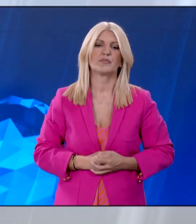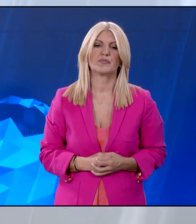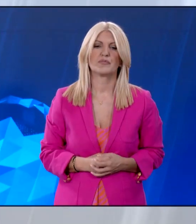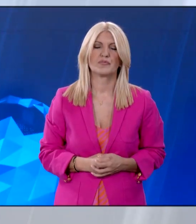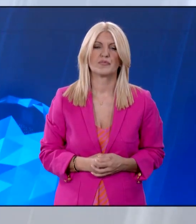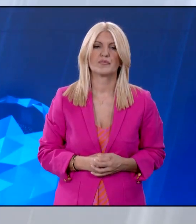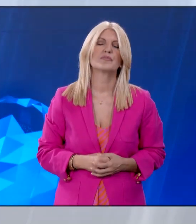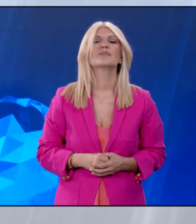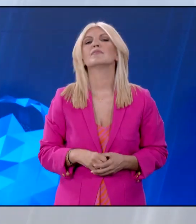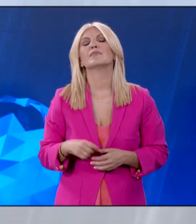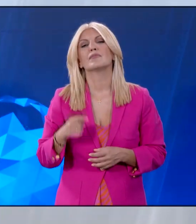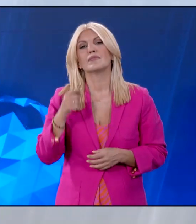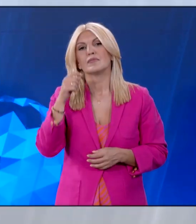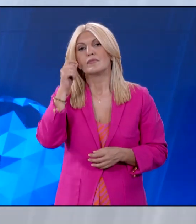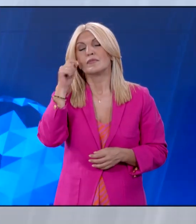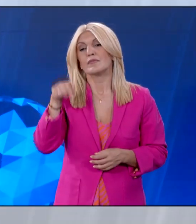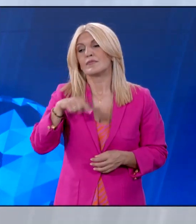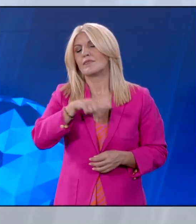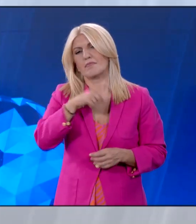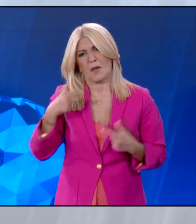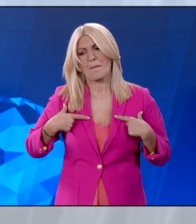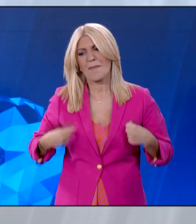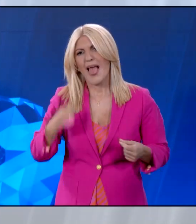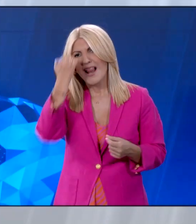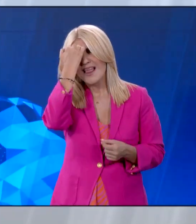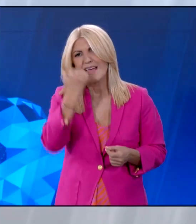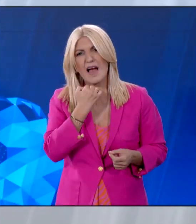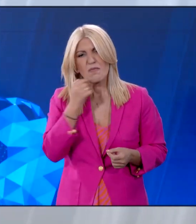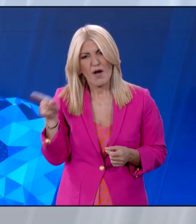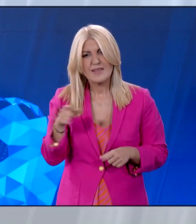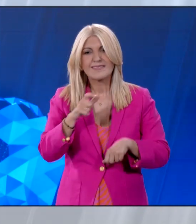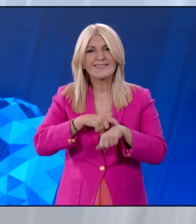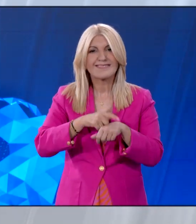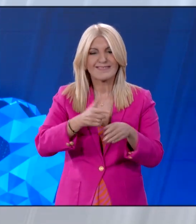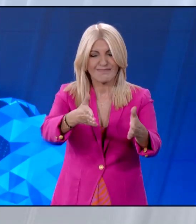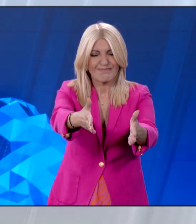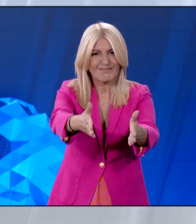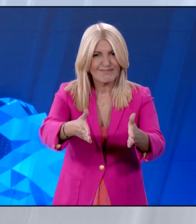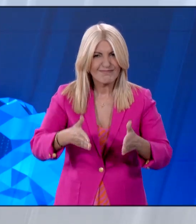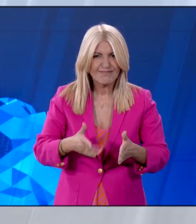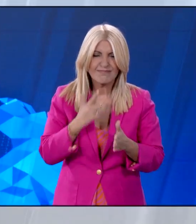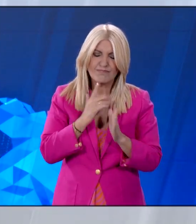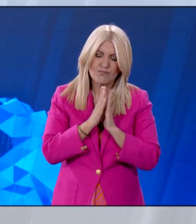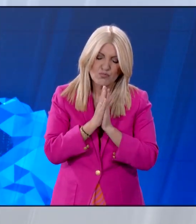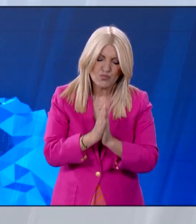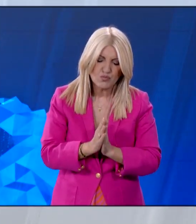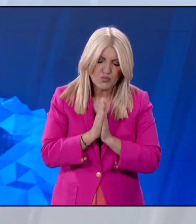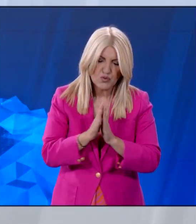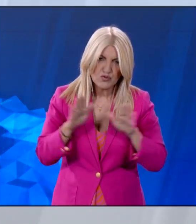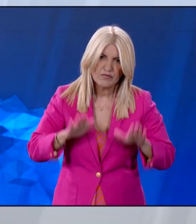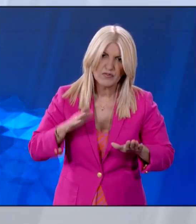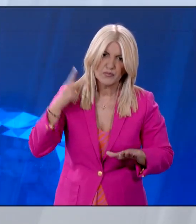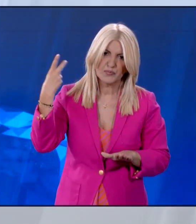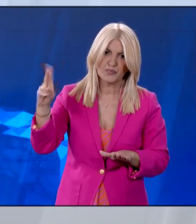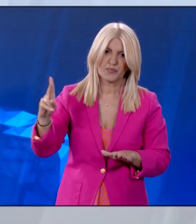Ο προκάτοχος του Χανίγια Μασάλ και μέλη της Χαμάς προσεύχονται πάνω από τη σωρό του.